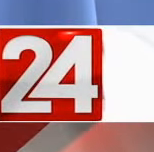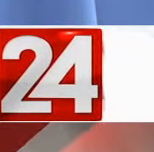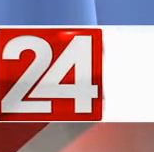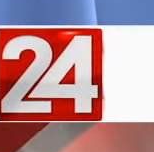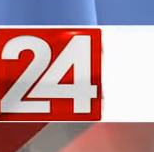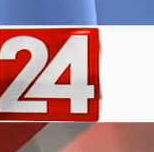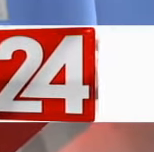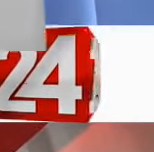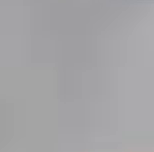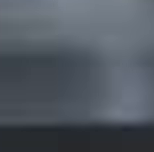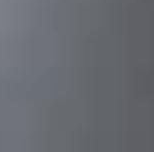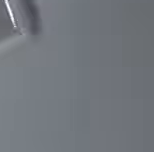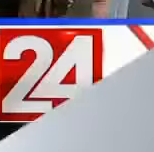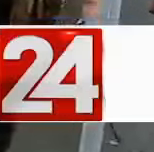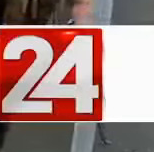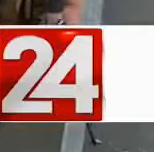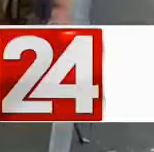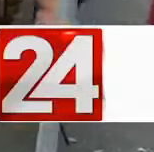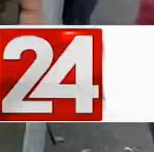itself.